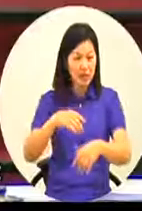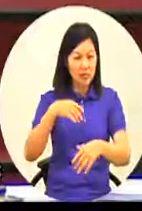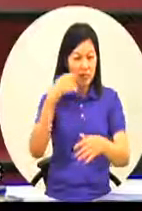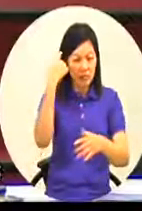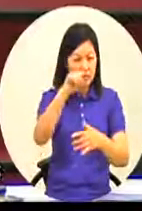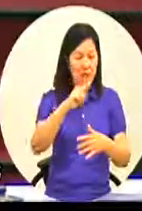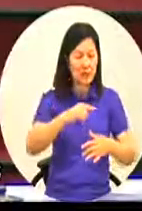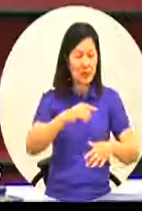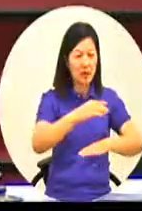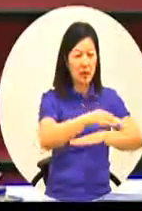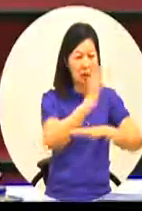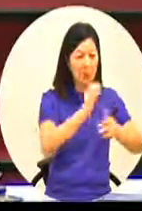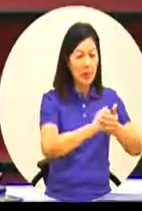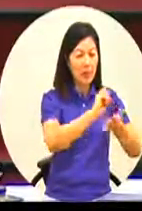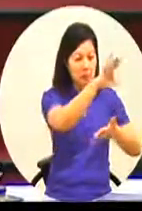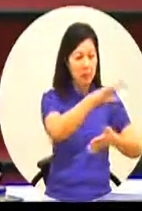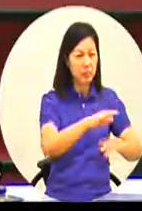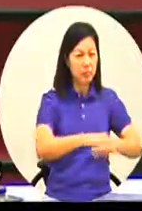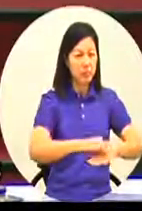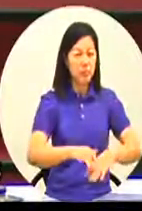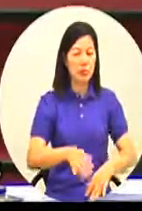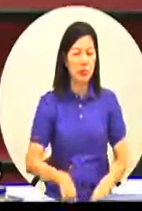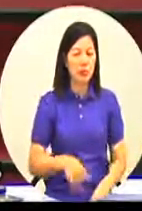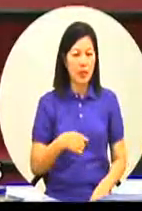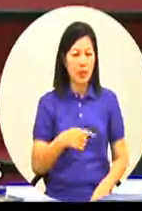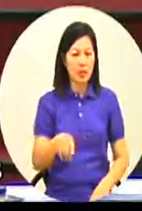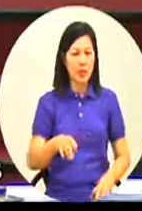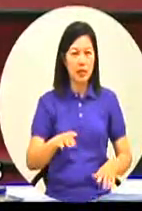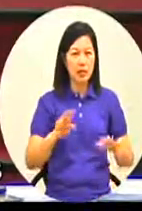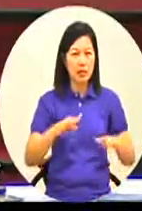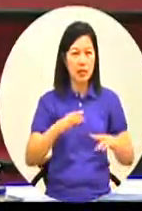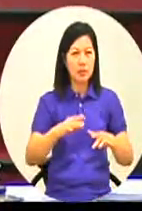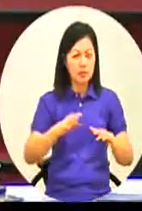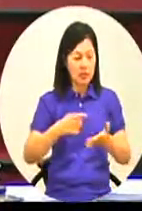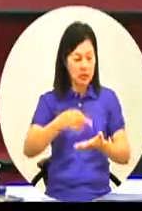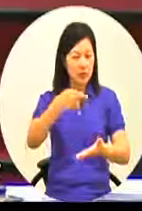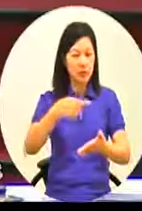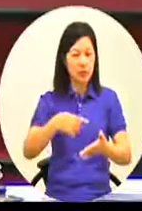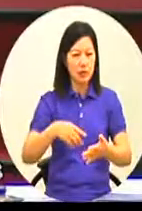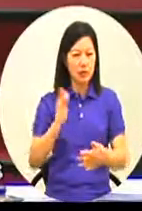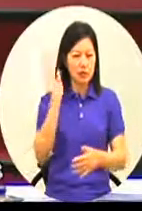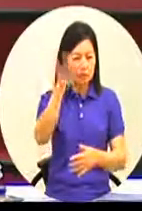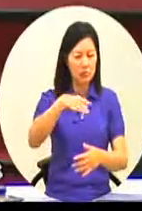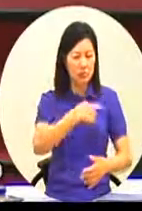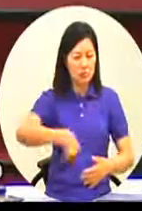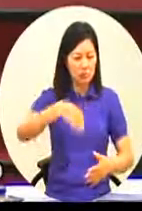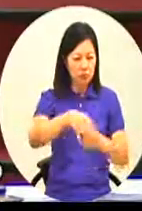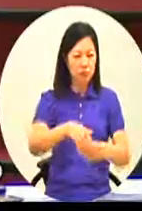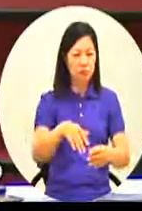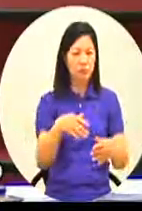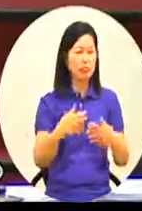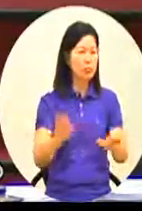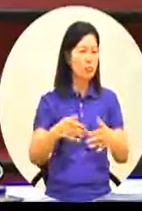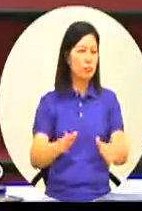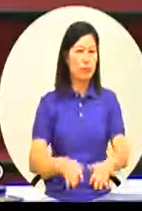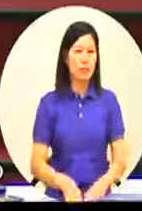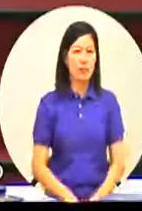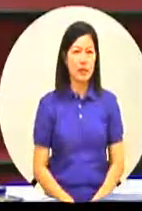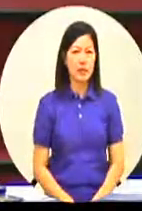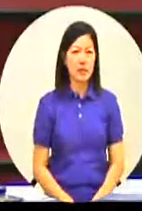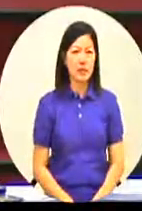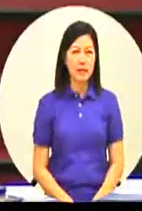煞总说是讲即届做了，我无够瘾做啊啦。我无交给你算了啦！你敢知啊？即马